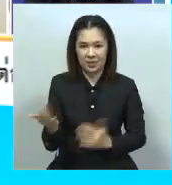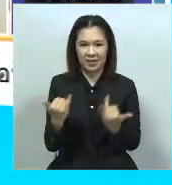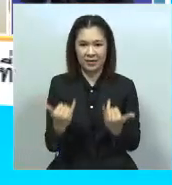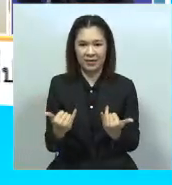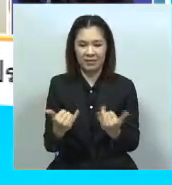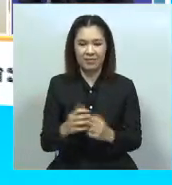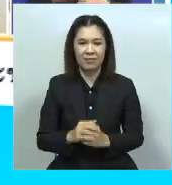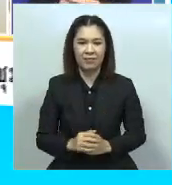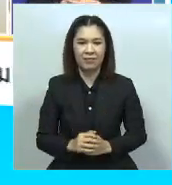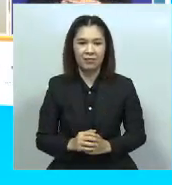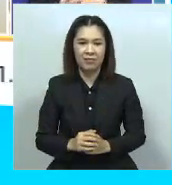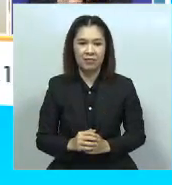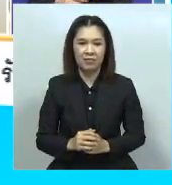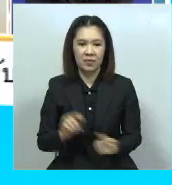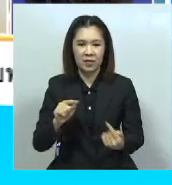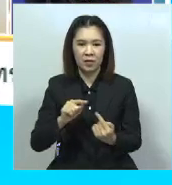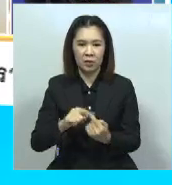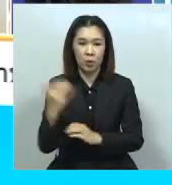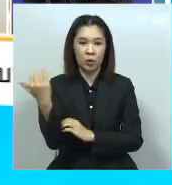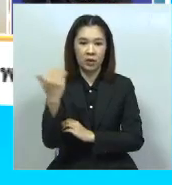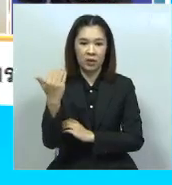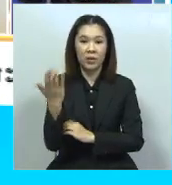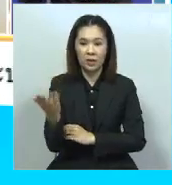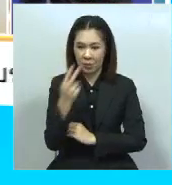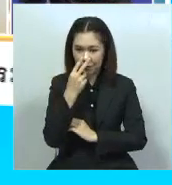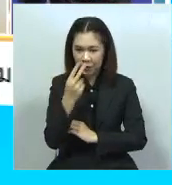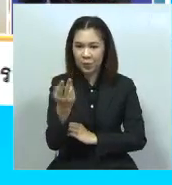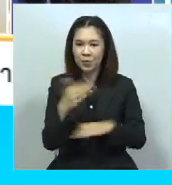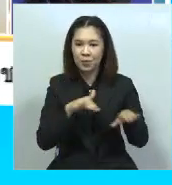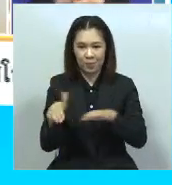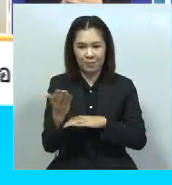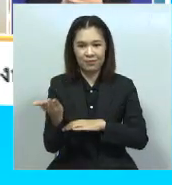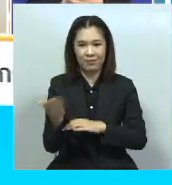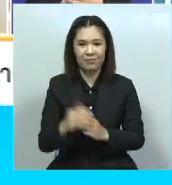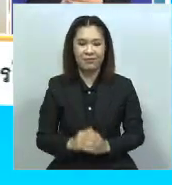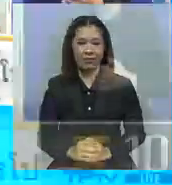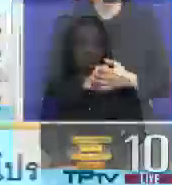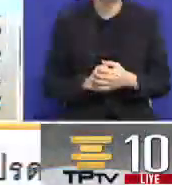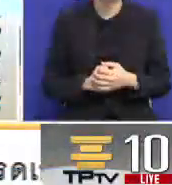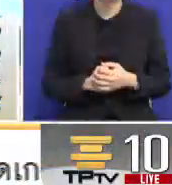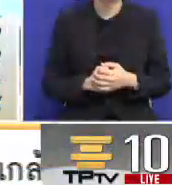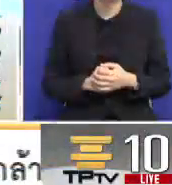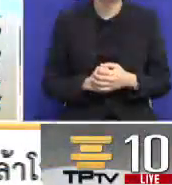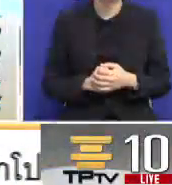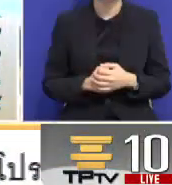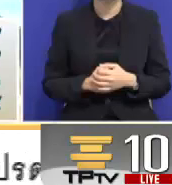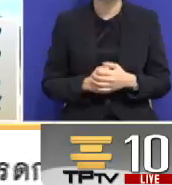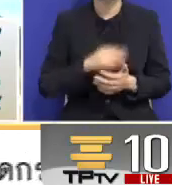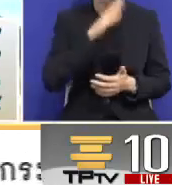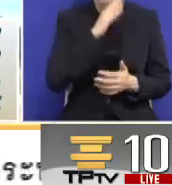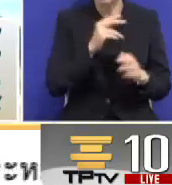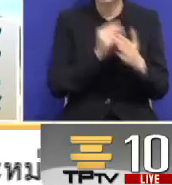ราตัดสัญญาณค่ะจากทางทีวีรัฐสภาเดี๋ยวไปติดตามชมบรรยากาศพร้อมๆกันเลยค่ะ ถ้าเสนอคนไม่มีคุณสมบั